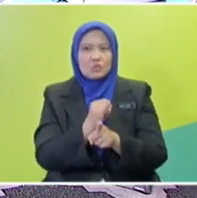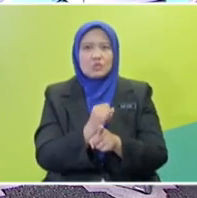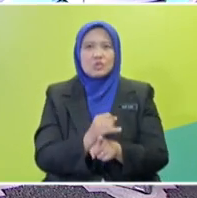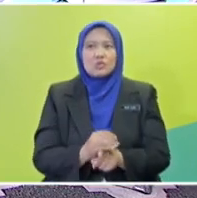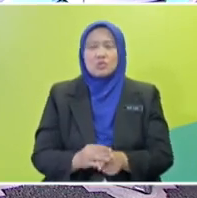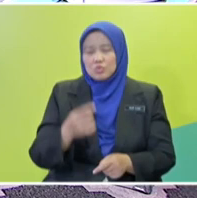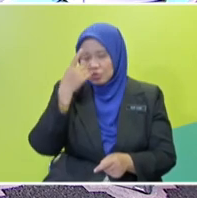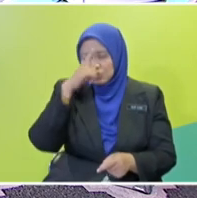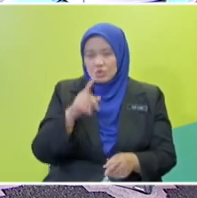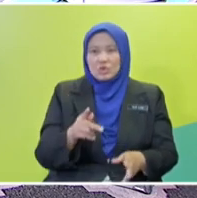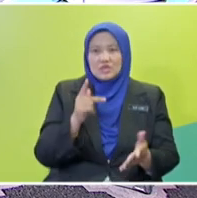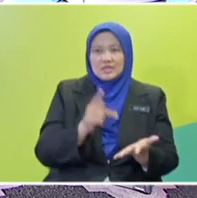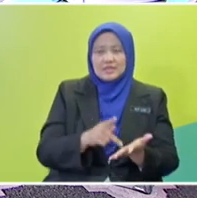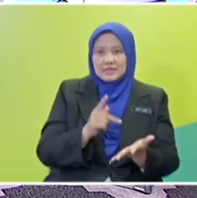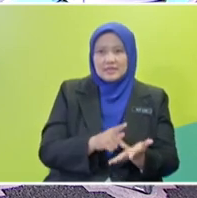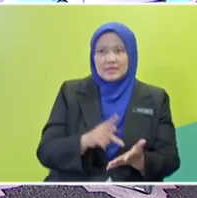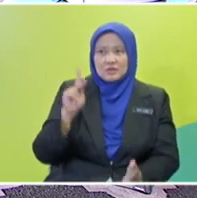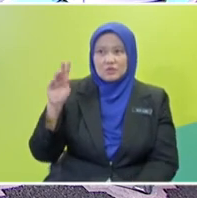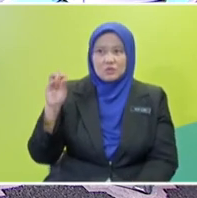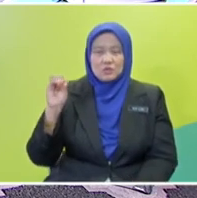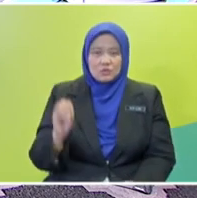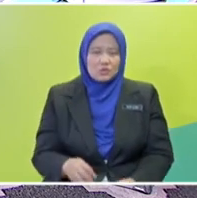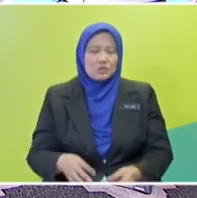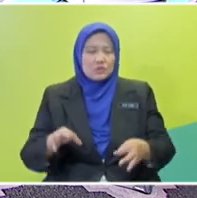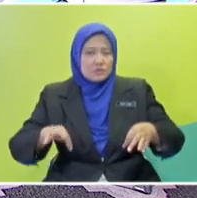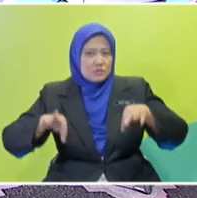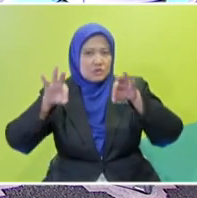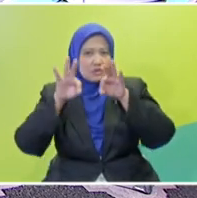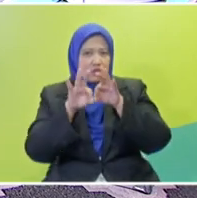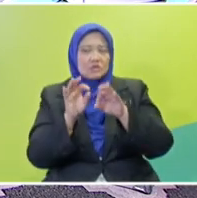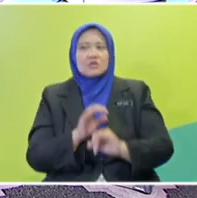penting walaupun kita udah tambah baik tapi setiap